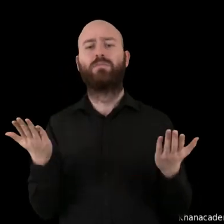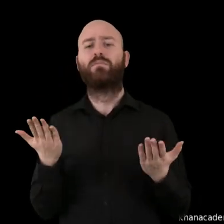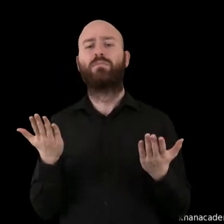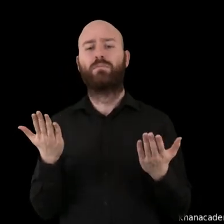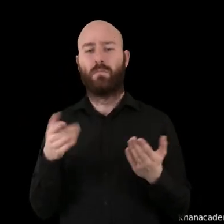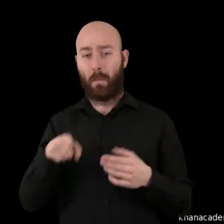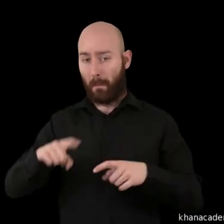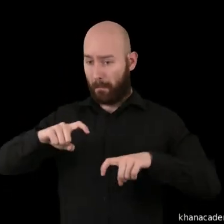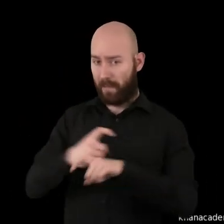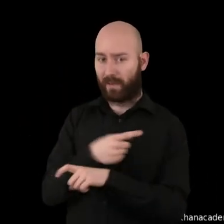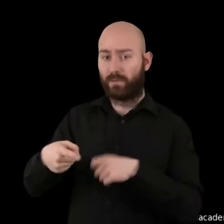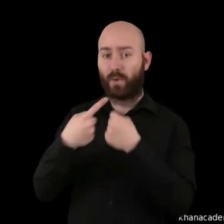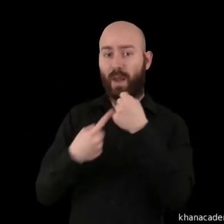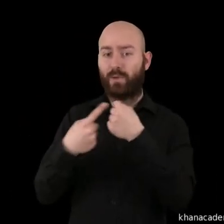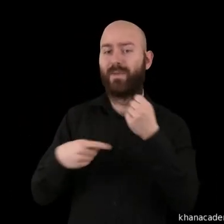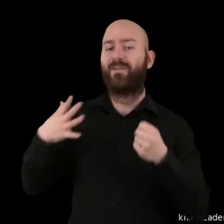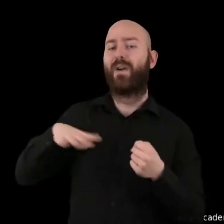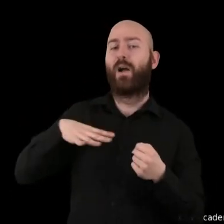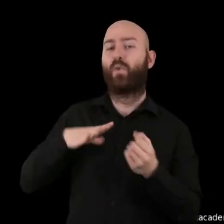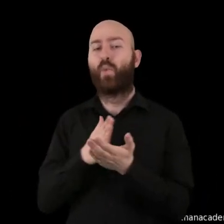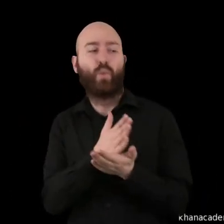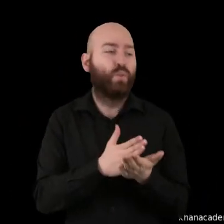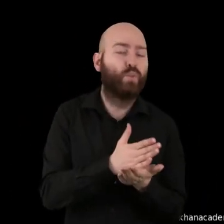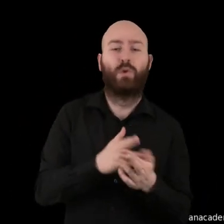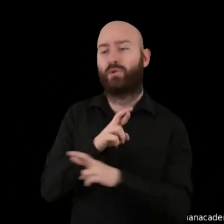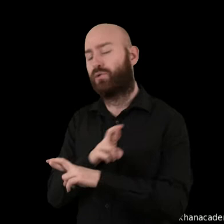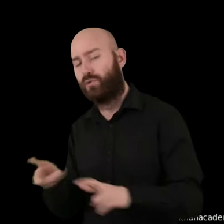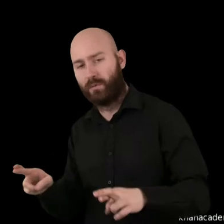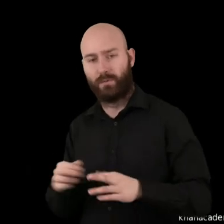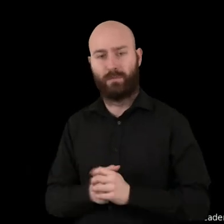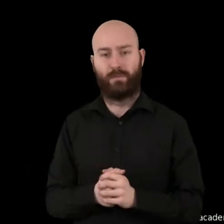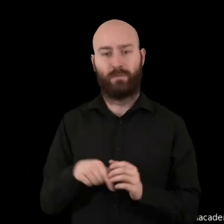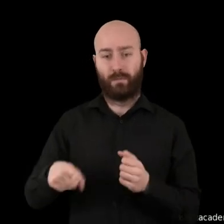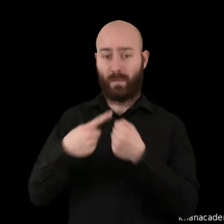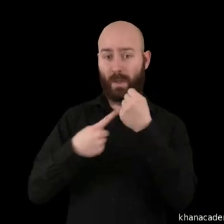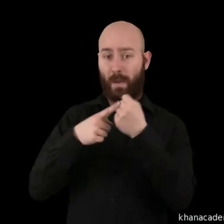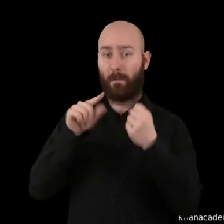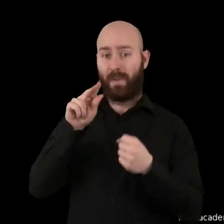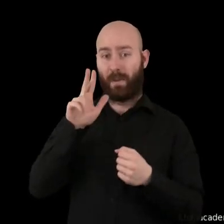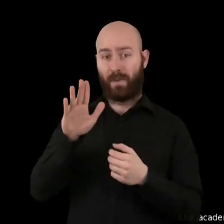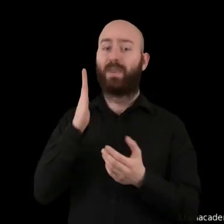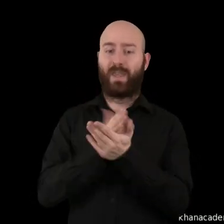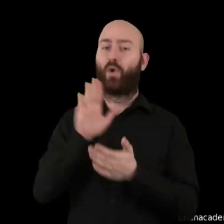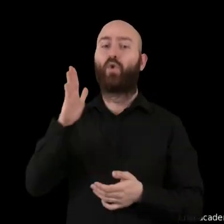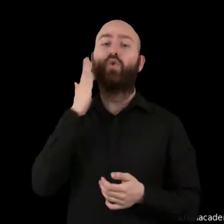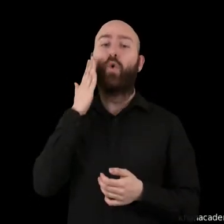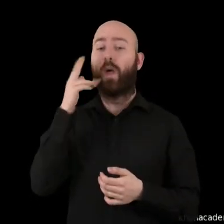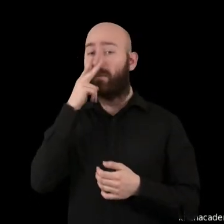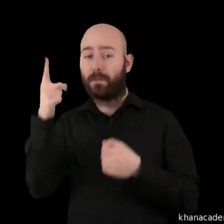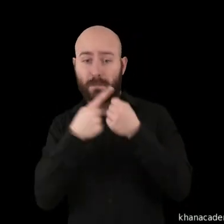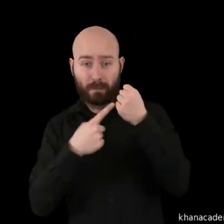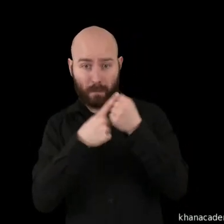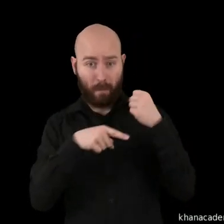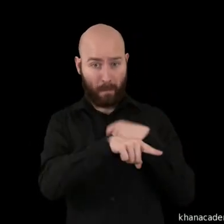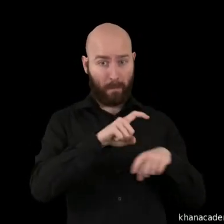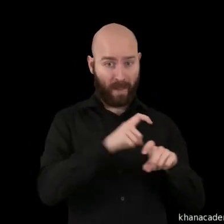służy mierzeniu wartości produkcji dóbr i usług w danym kraju. Obliczamy PKB w dolarach. Ale nie tylko to